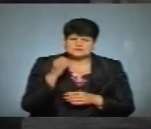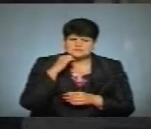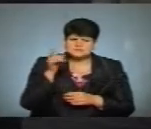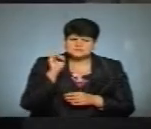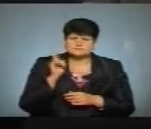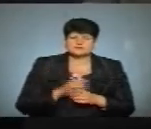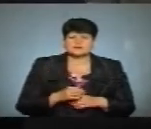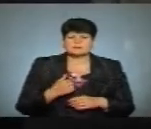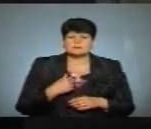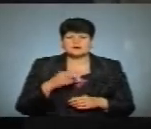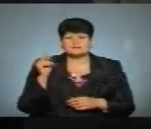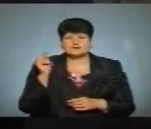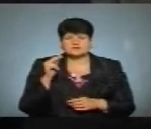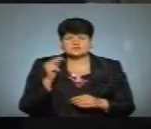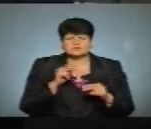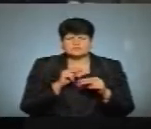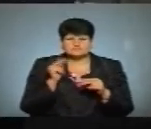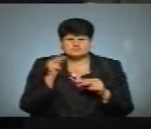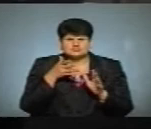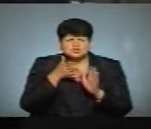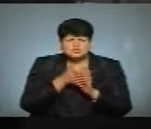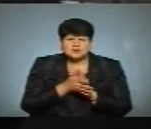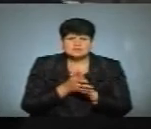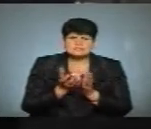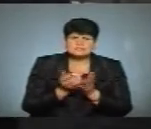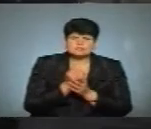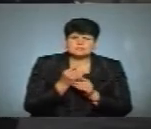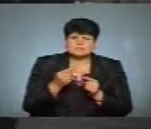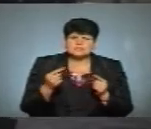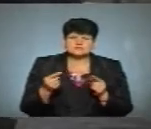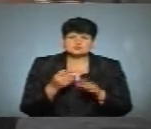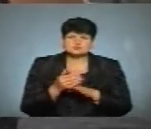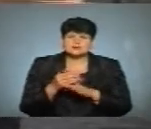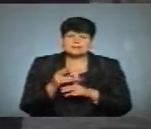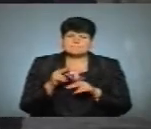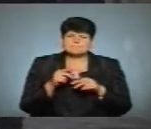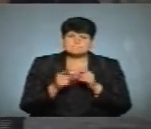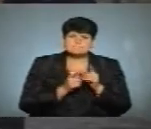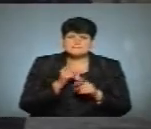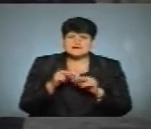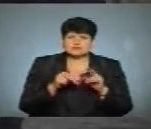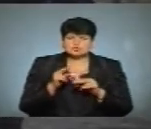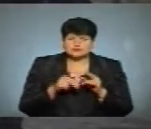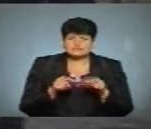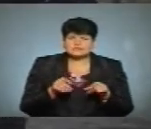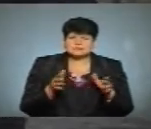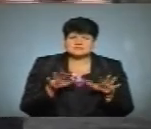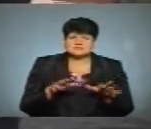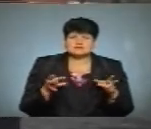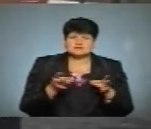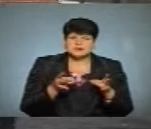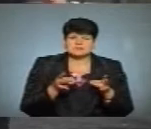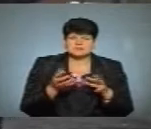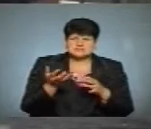ми вивчаємо об'єкт, що ми знаходимо в ньому різні етапи перебудови. Тобто ми навіть в тих місцях, де потрібно, знімаємо штукатурку,